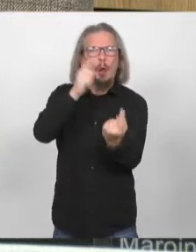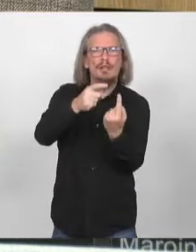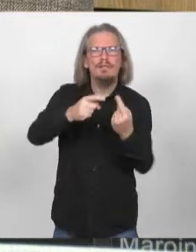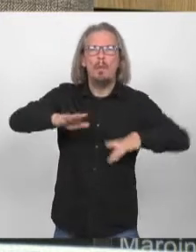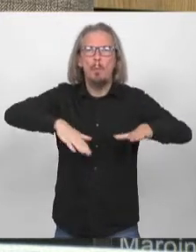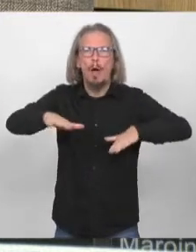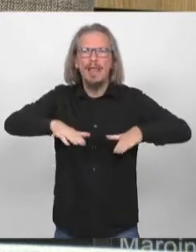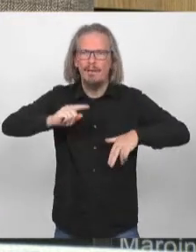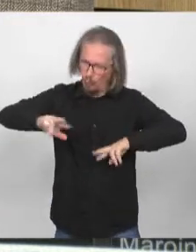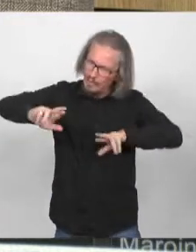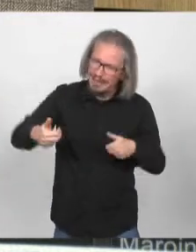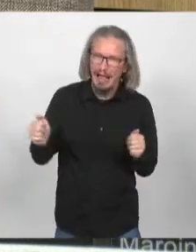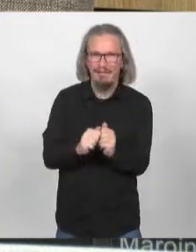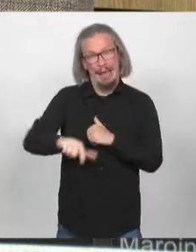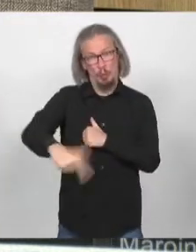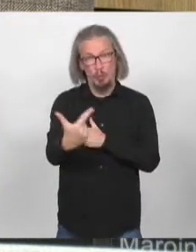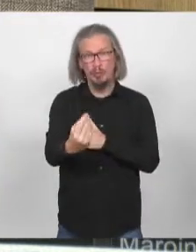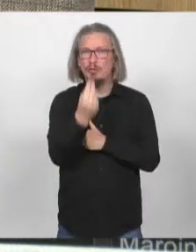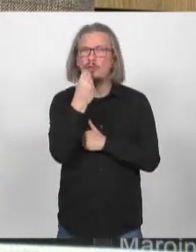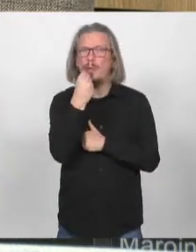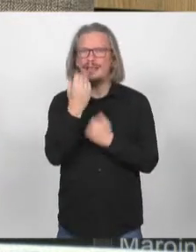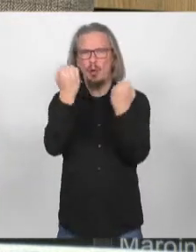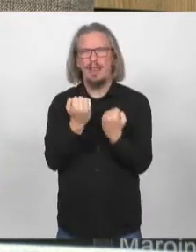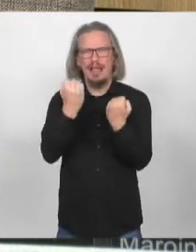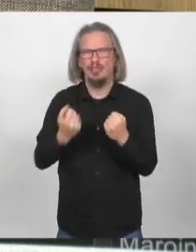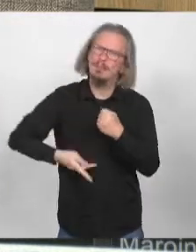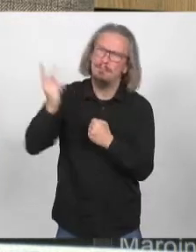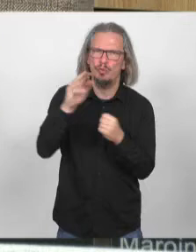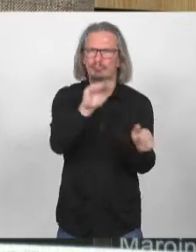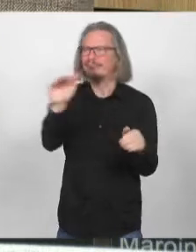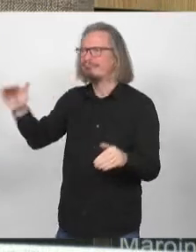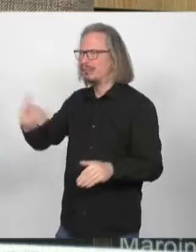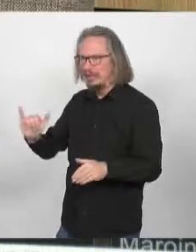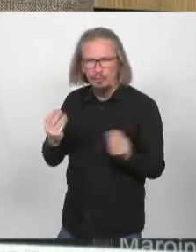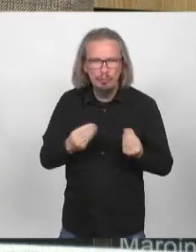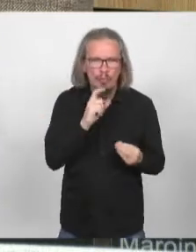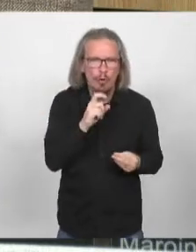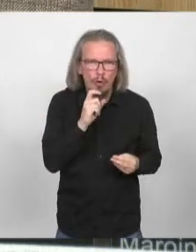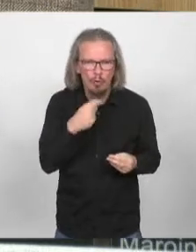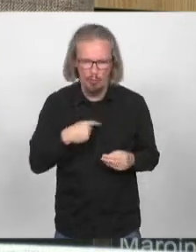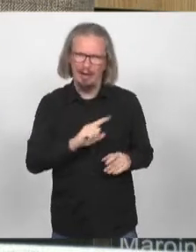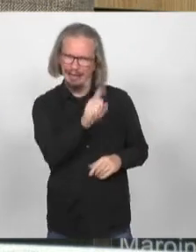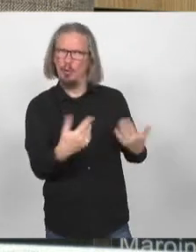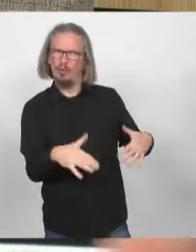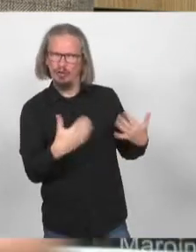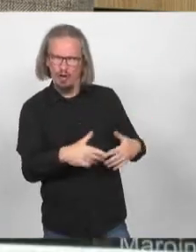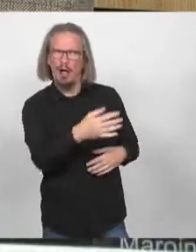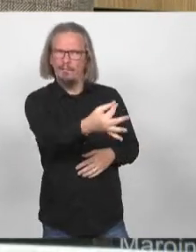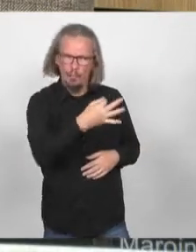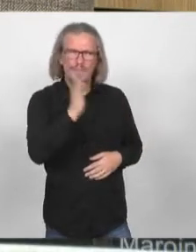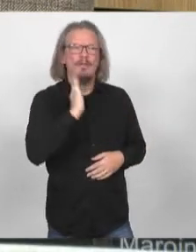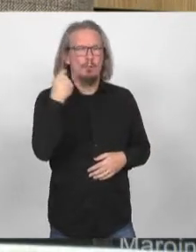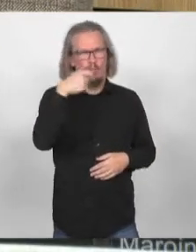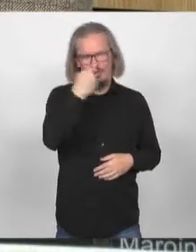devant être signés avec les 12 plus gros consommateurs d'énergie du territoire? J'avais déjà posé la question dans cette assemblée et vous m'aviez confirmé,